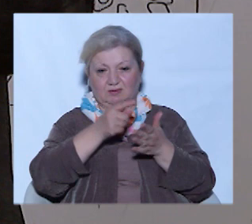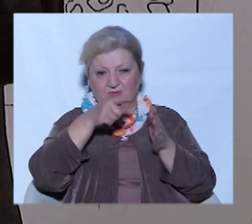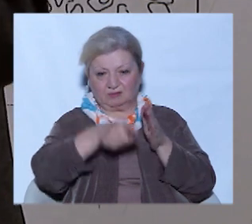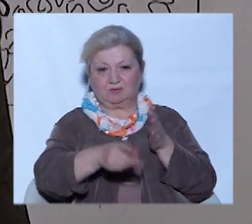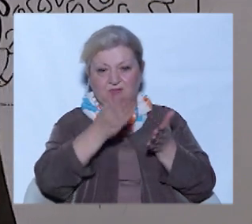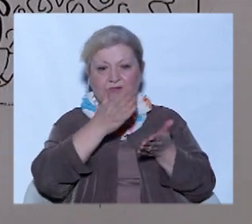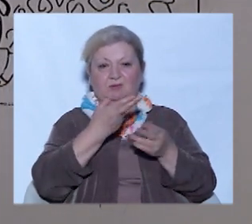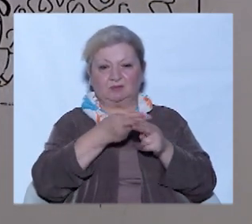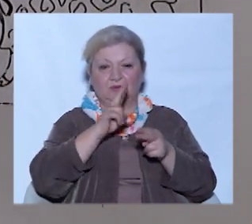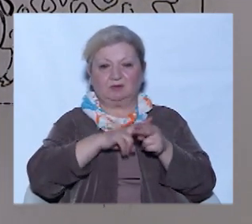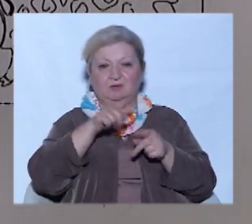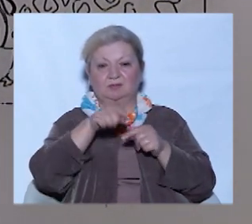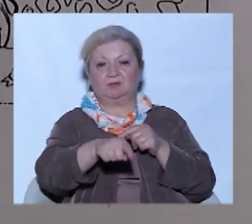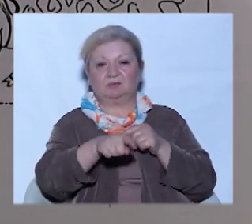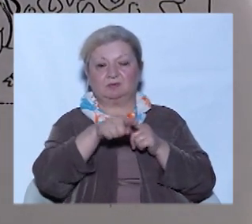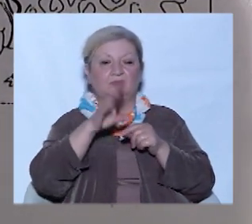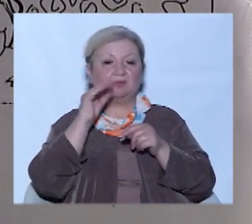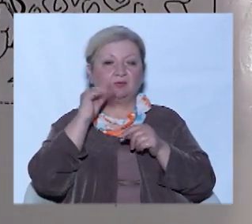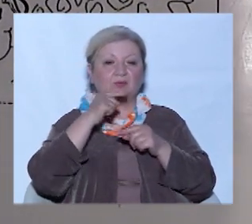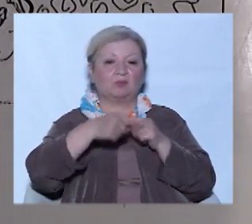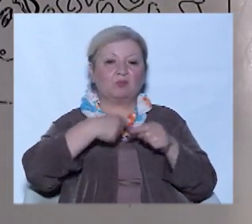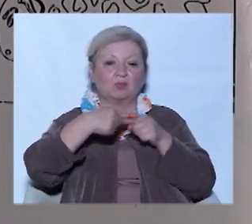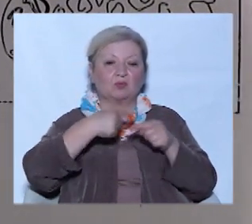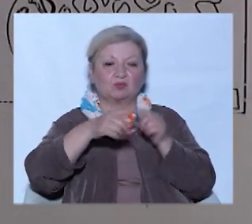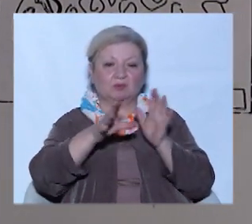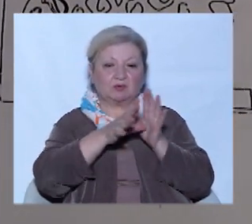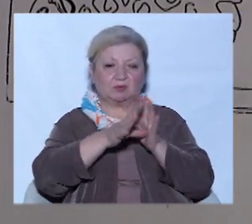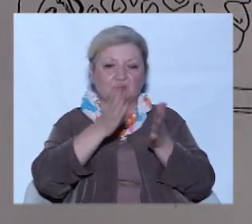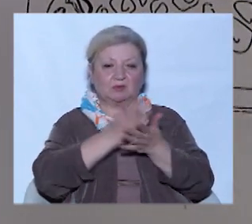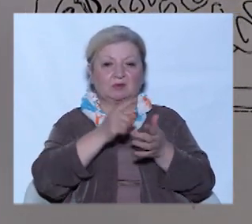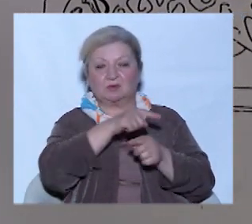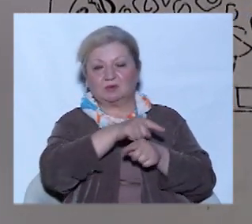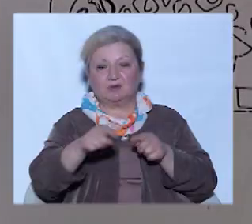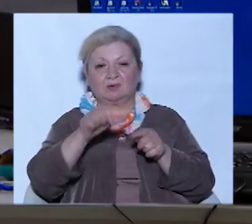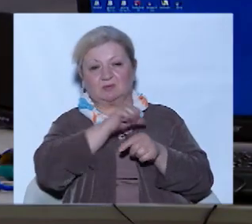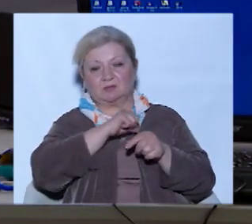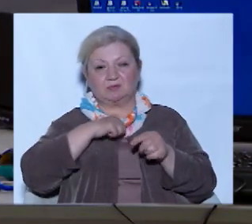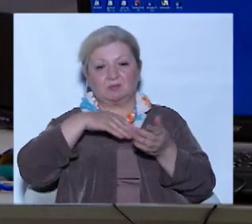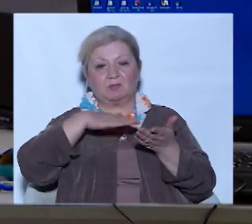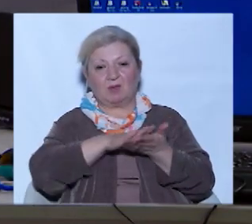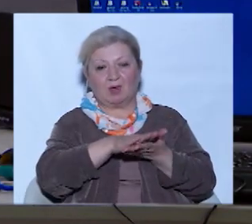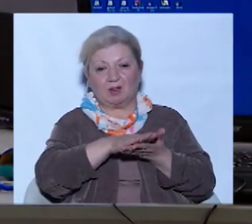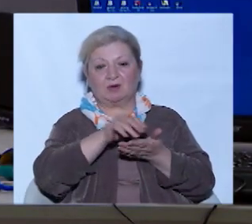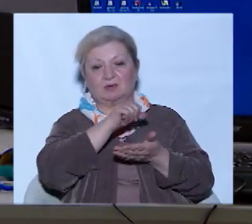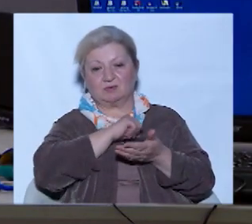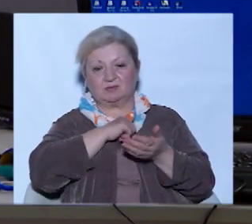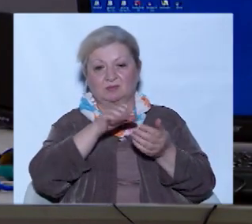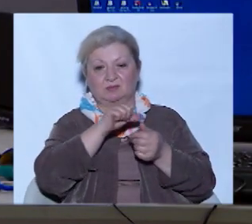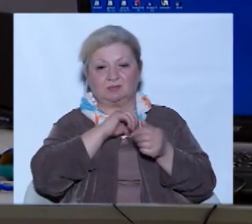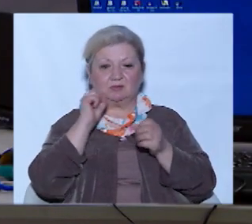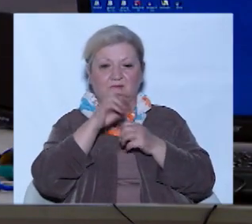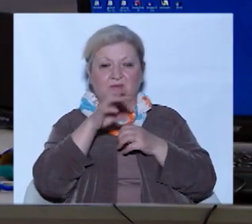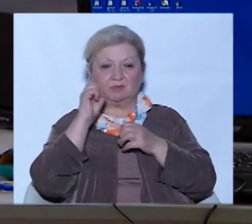წარმოიშობა. ამ ცვლადი დენის გამართვის შემდეგ წარმოიშობა მუდმივი დენი, რომელიც კვებავს პროცესორს და მერე თვითონ ბარათი